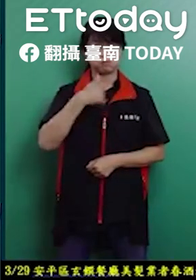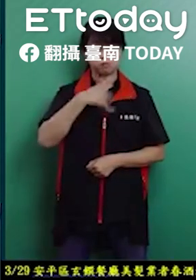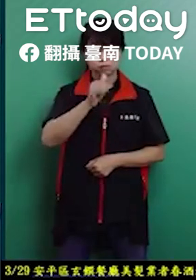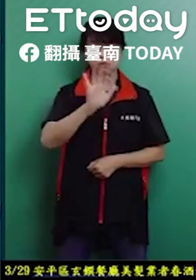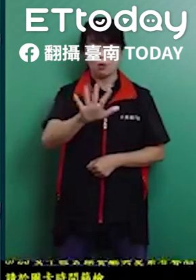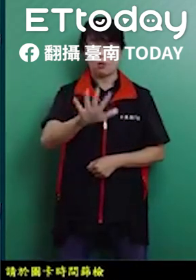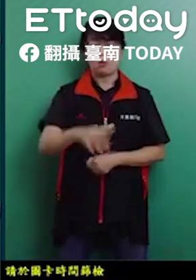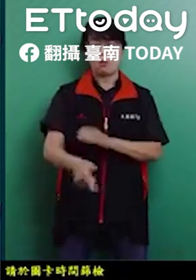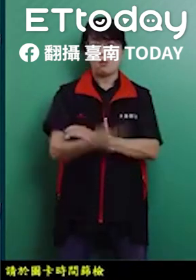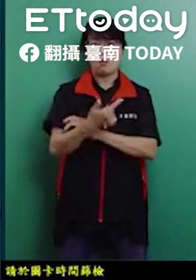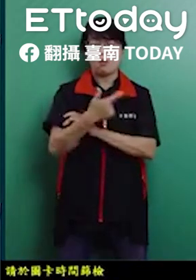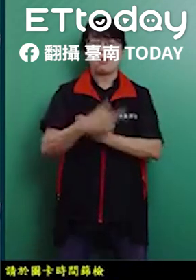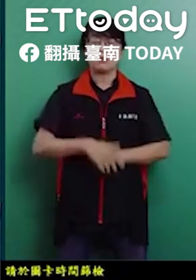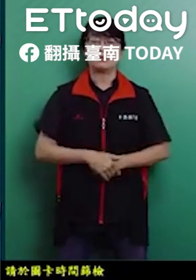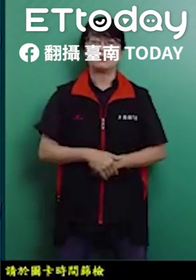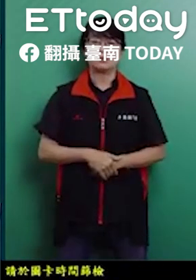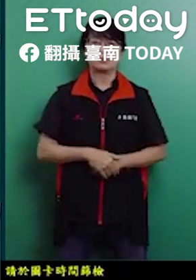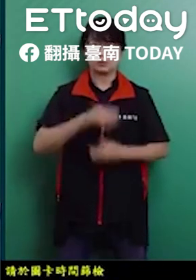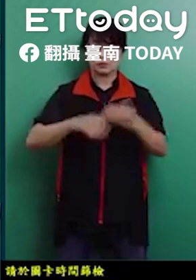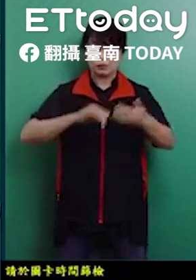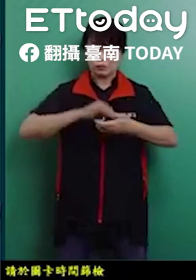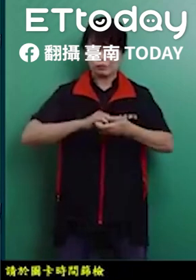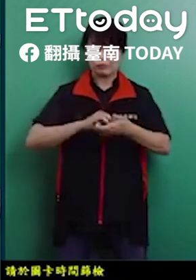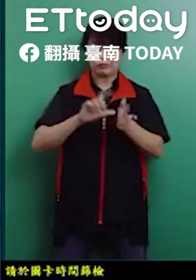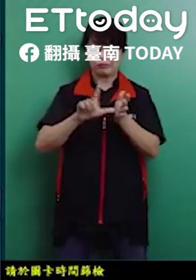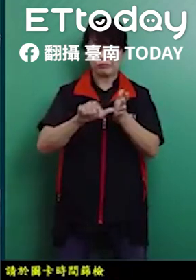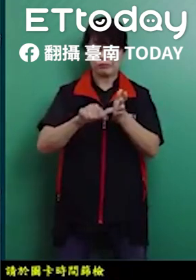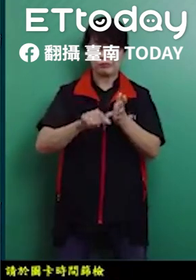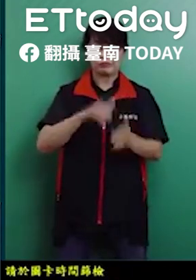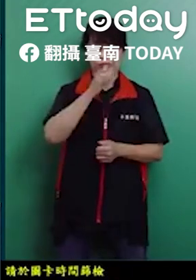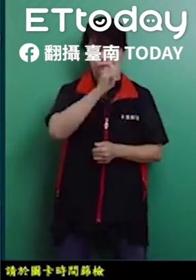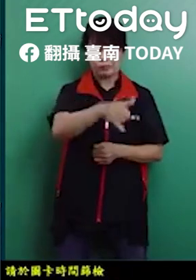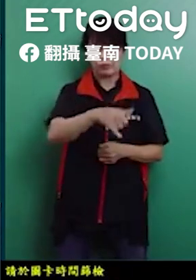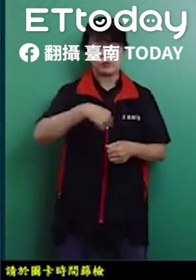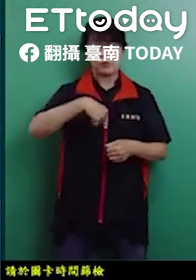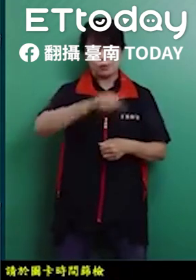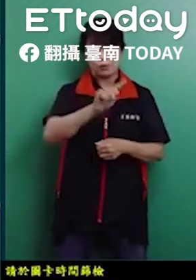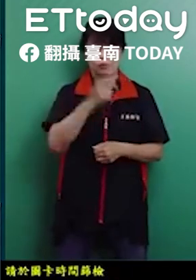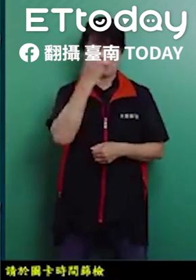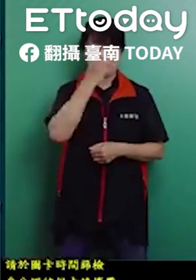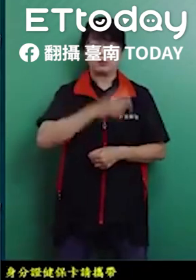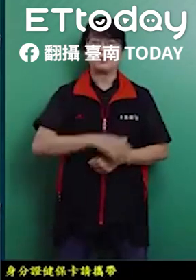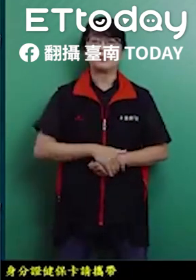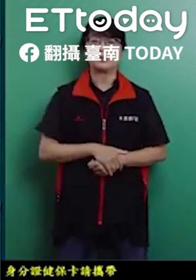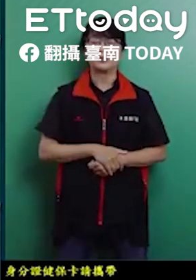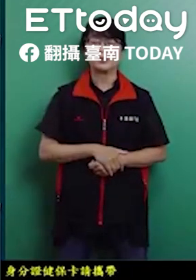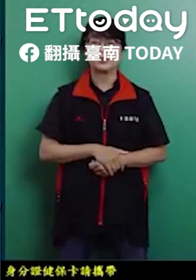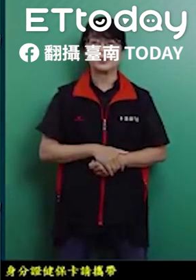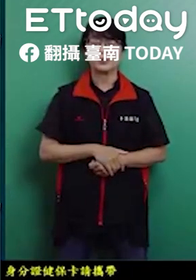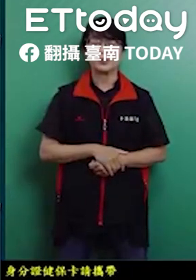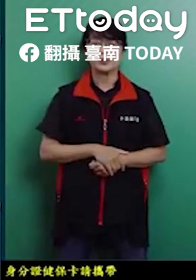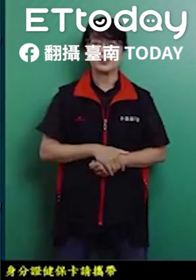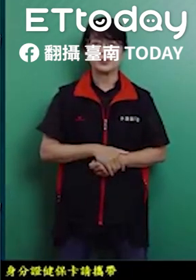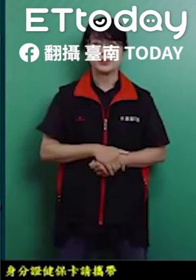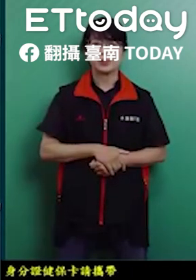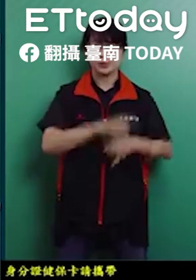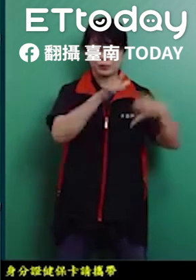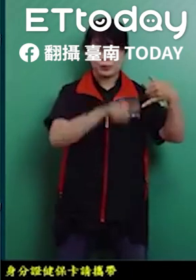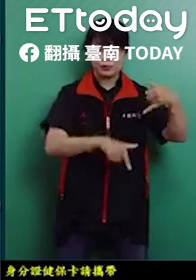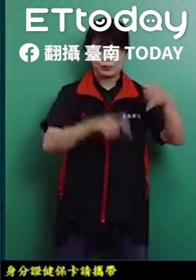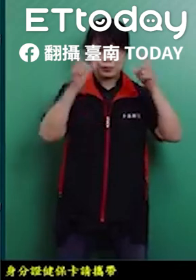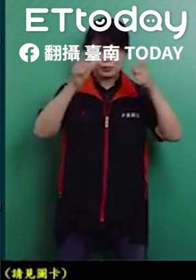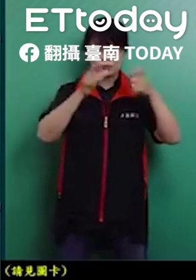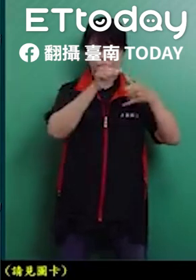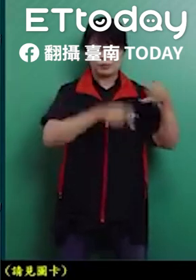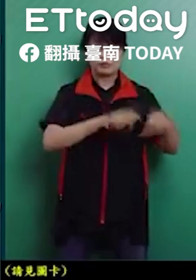快哈，也请赶快在这个规定的时间哈，到指定的地点去做筛检。那另外是因应这个案，高雄市